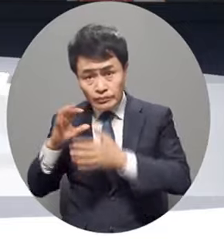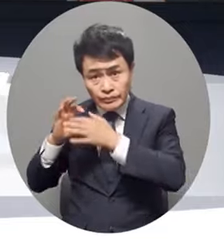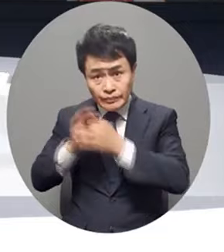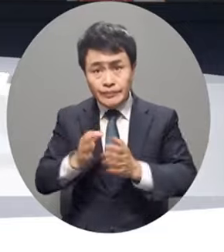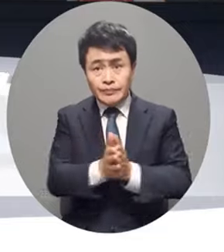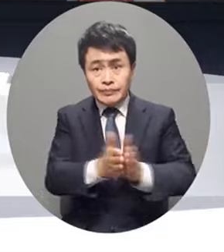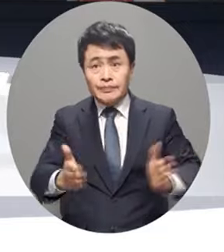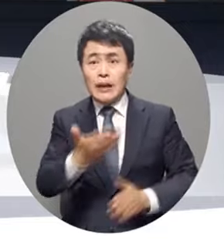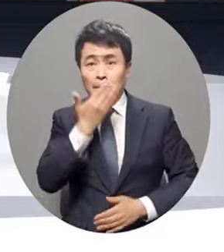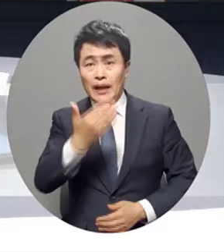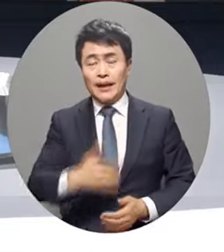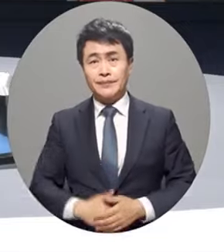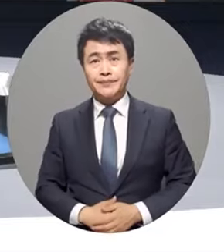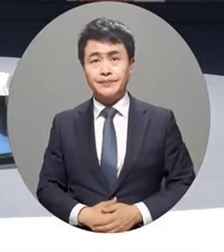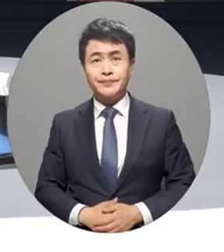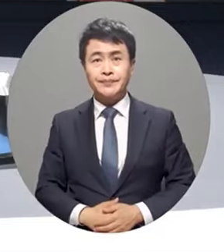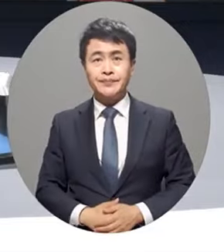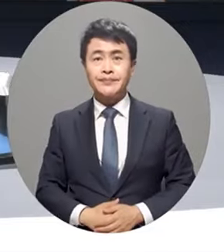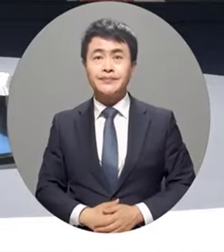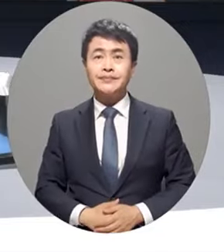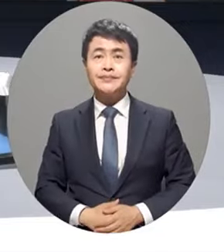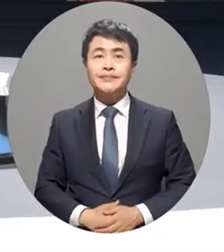시작될 전망입니다 송정은